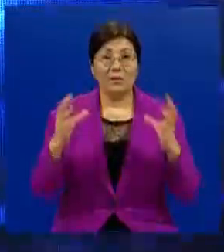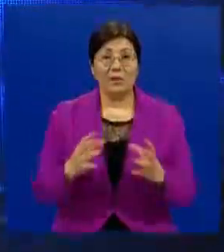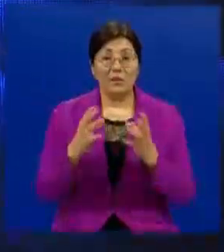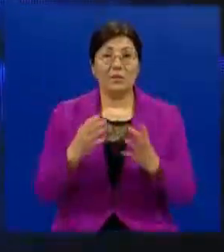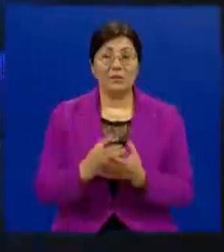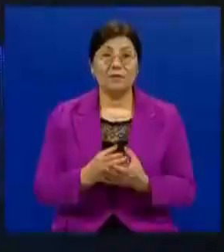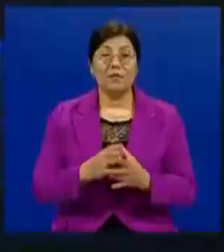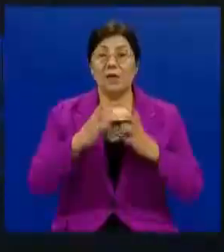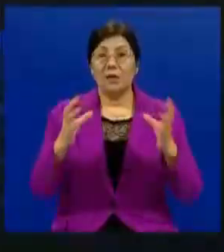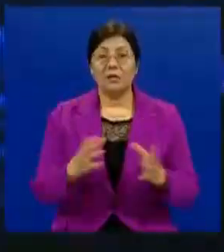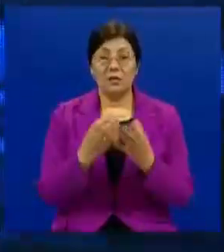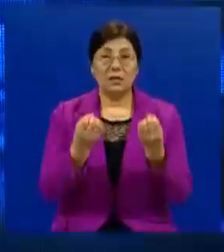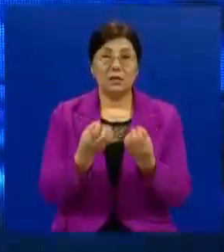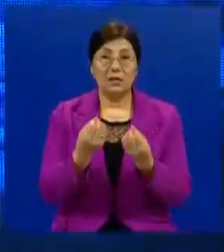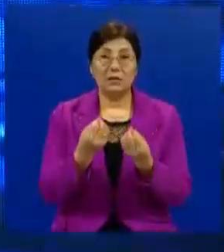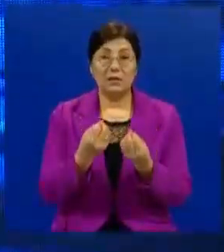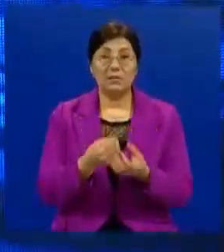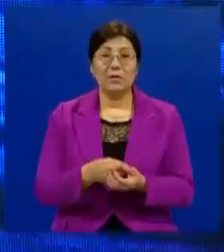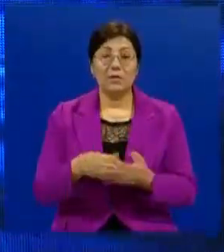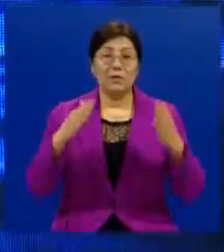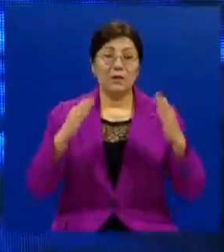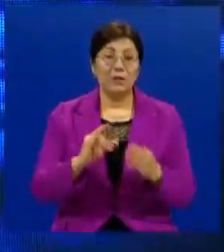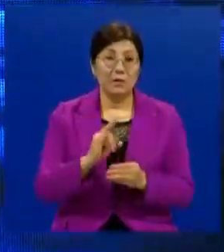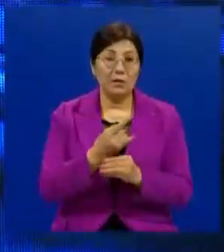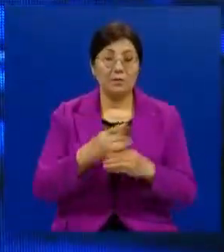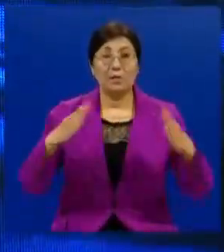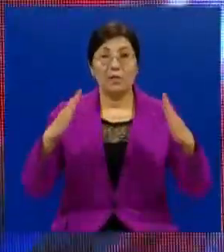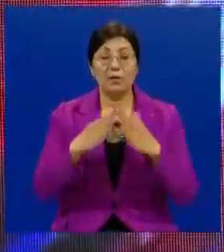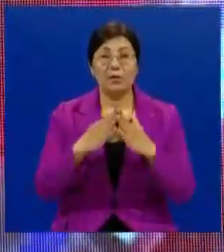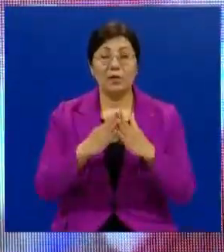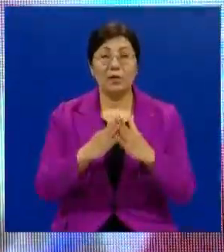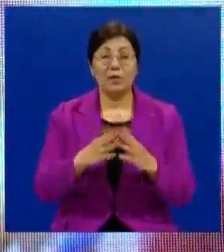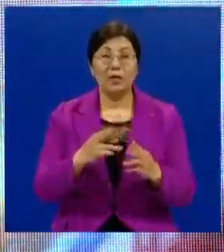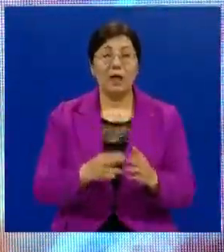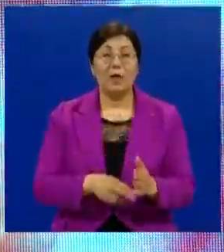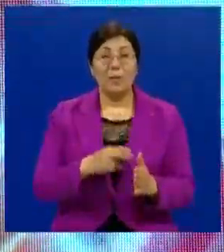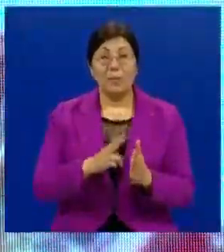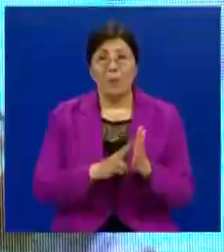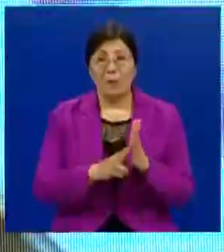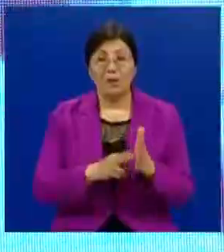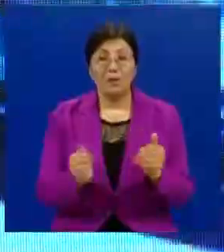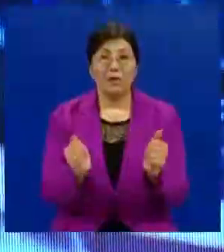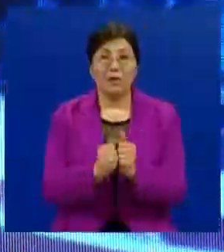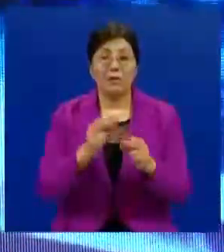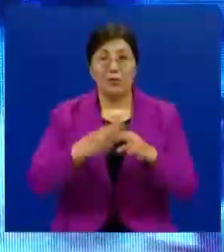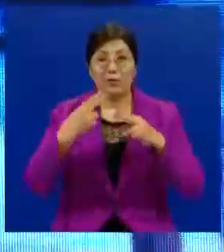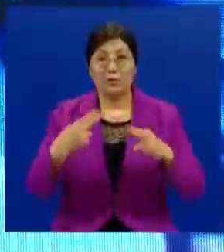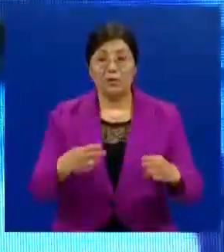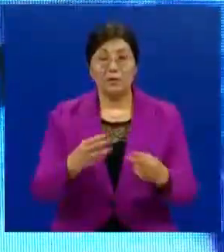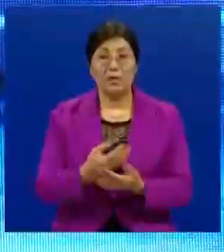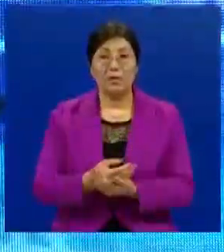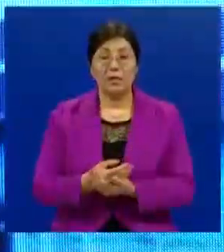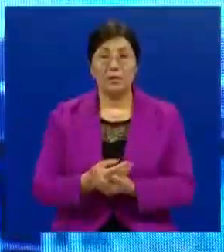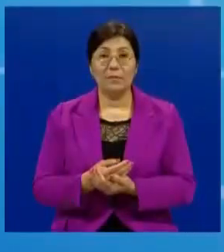И сохранились еще домики по железной дороге возле вокзала,